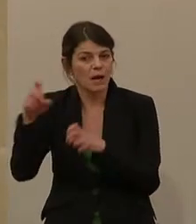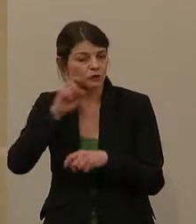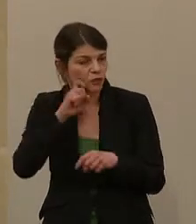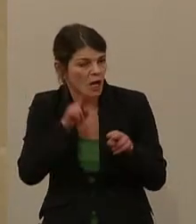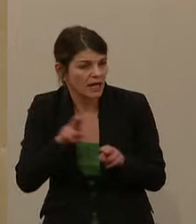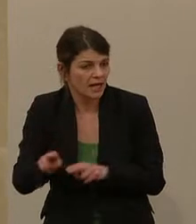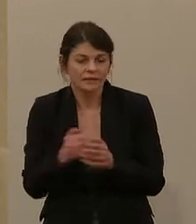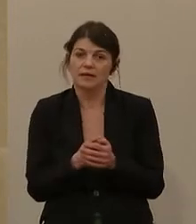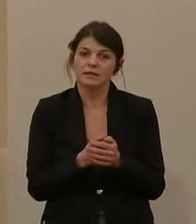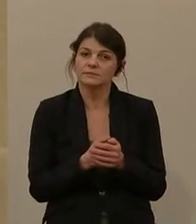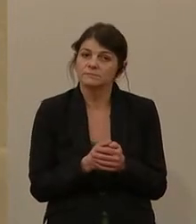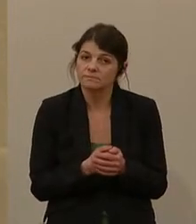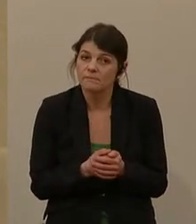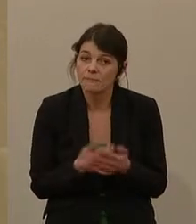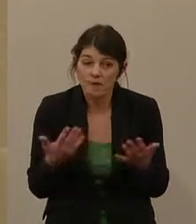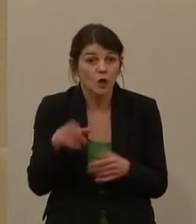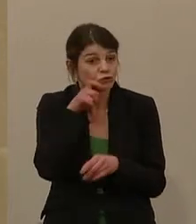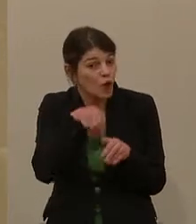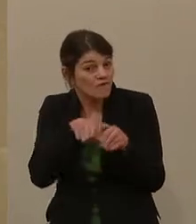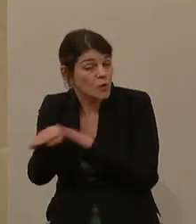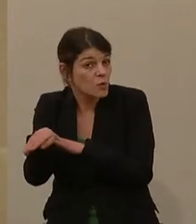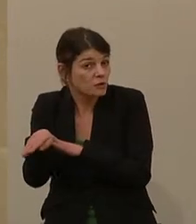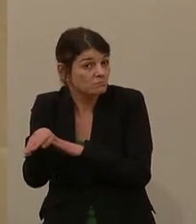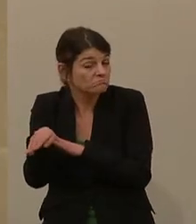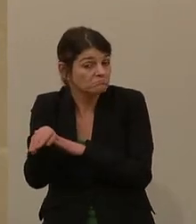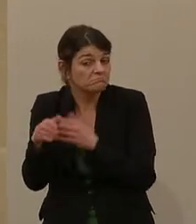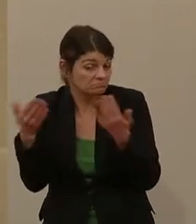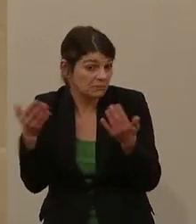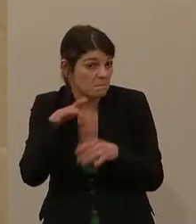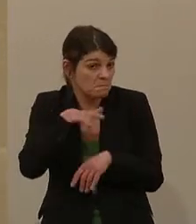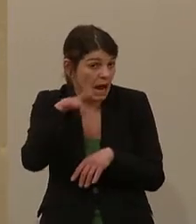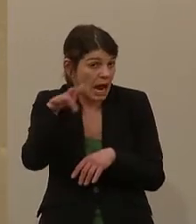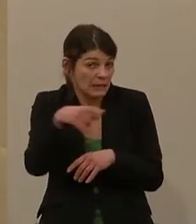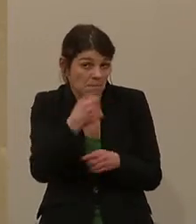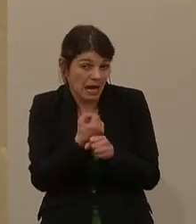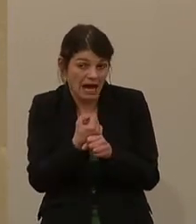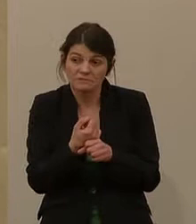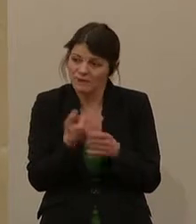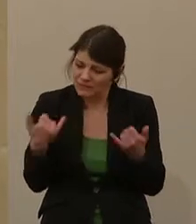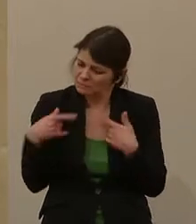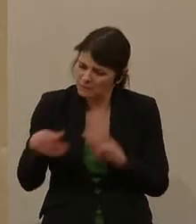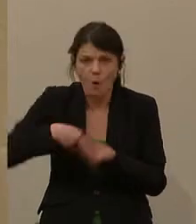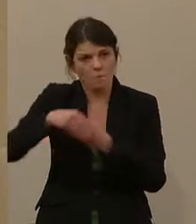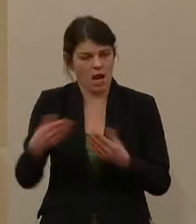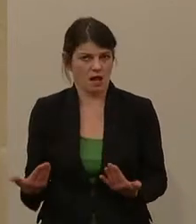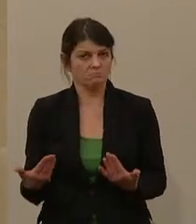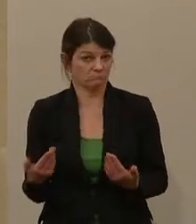Steuergerechtigkeit, wie wir mit dem Thema auch Steuerflucht, die manche begehen, umgehen,